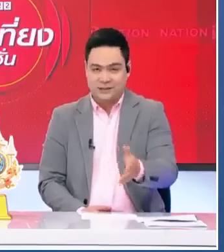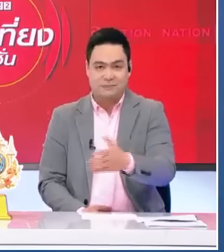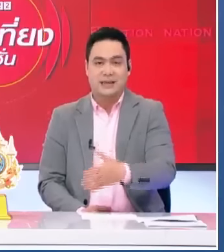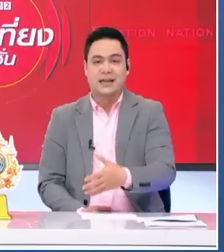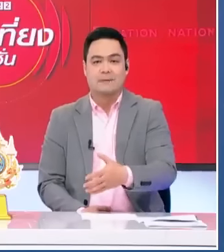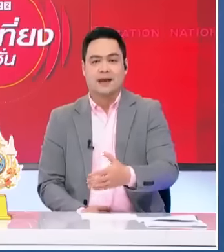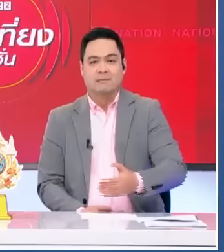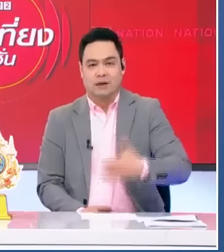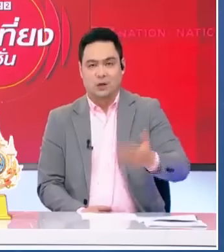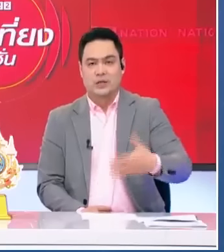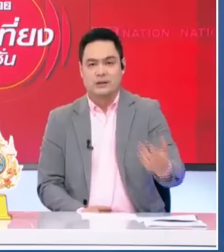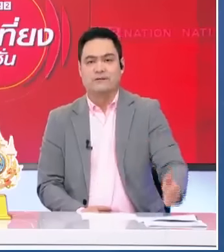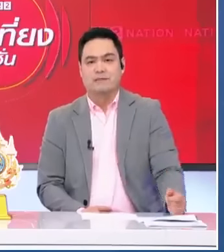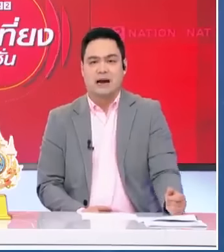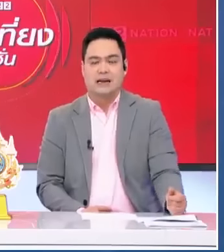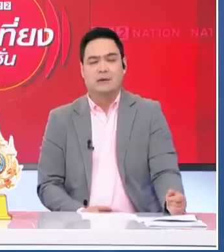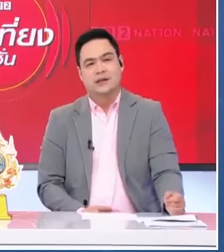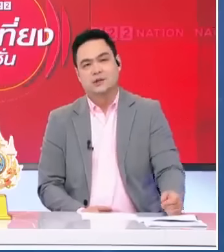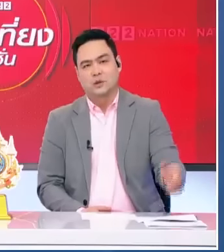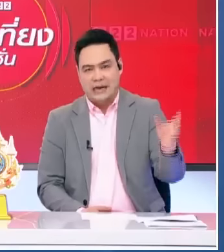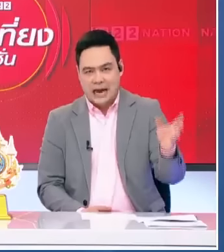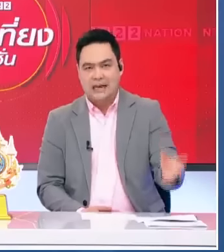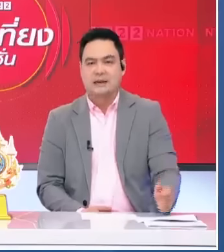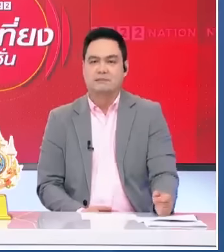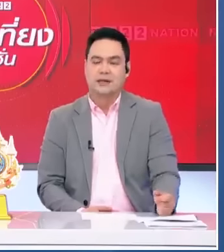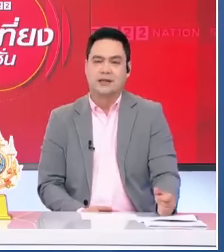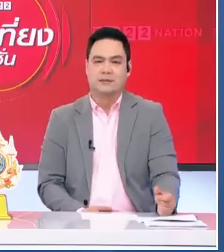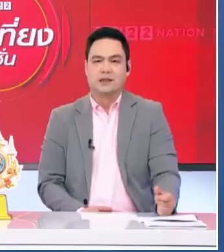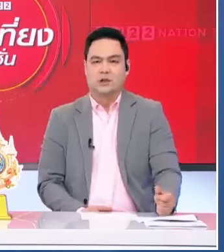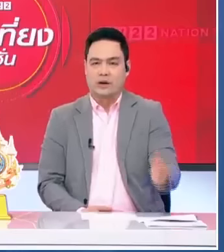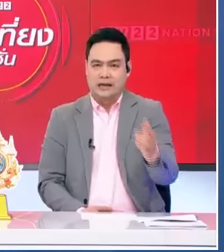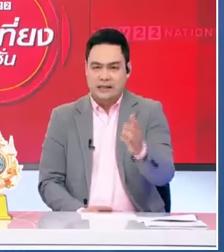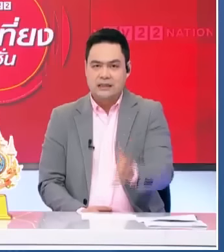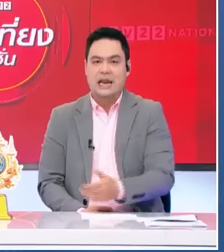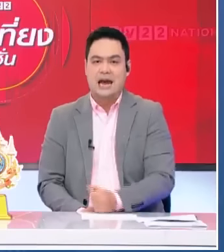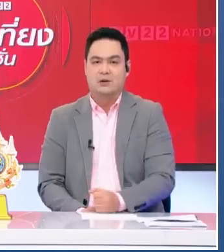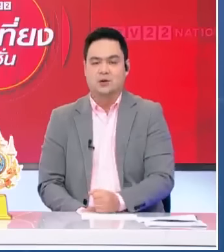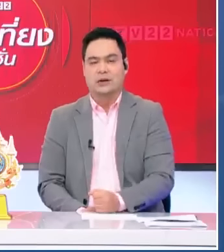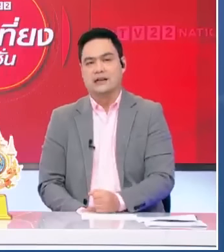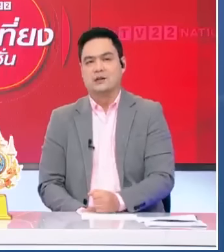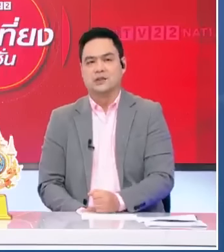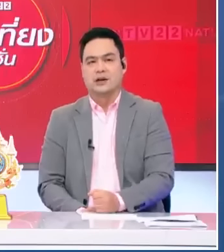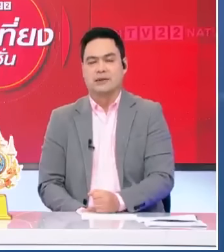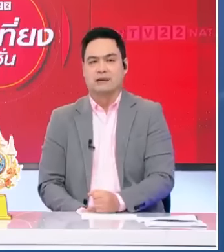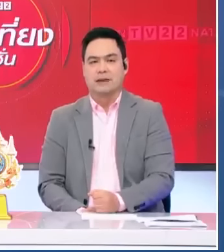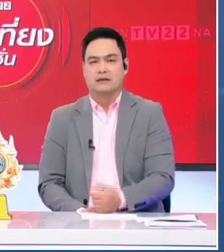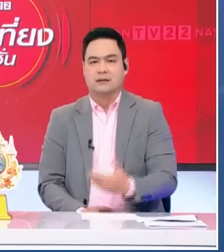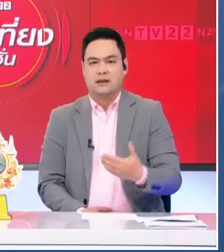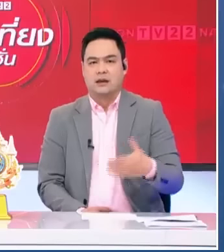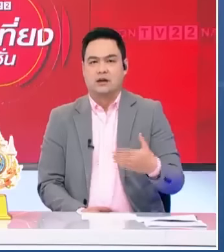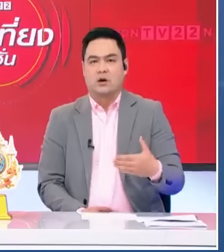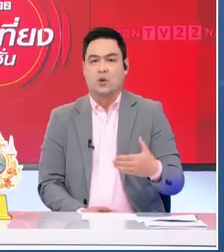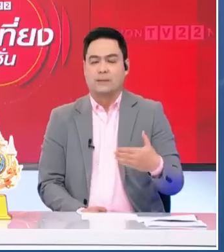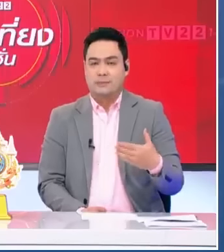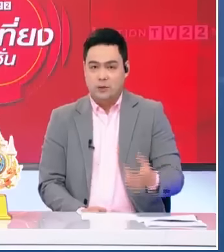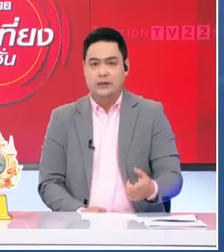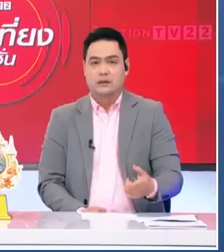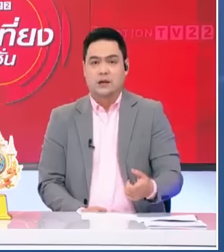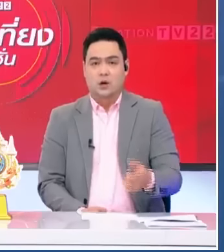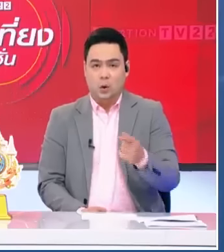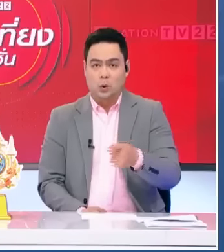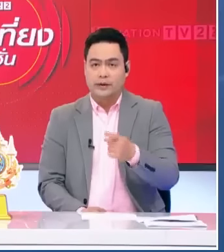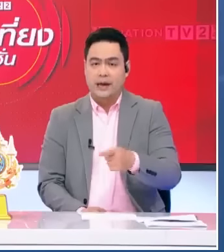ในระหว่าง4ปีเนี่ยมันก็ควรจะมีฟีดแบ็กได้ว่าตรงไหนอยากให้ทำเพิ่มตรงไหนที่ดีแล้วตรงไหนที่รู้สึกว่ามันยังเป็นเรื่องของคุณภ